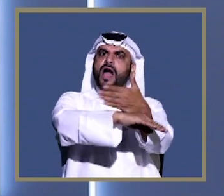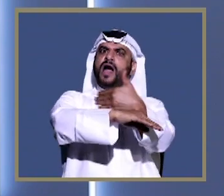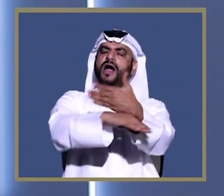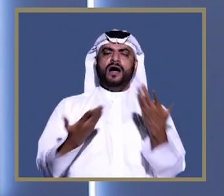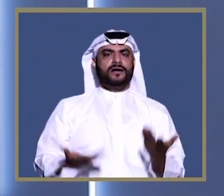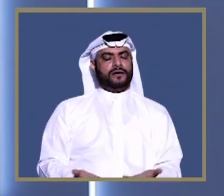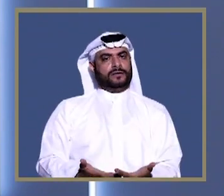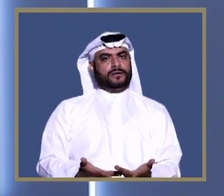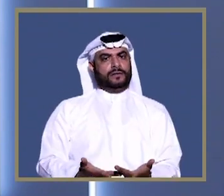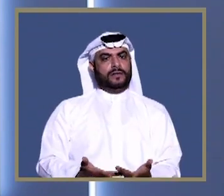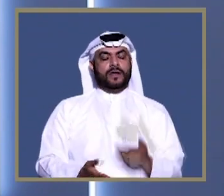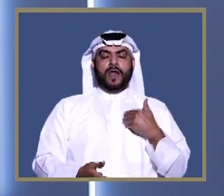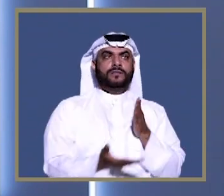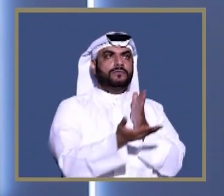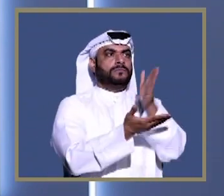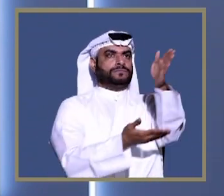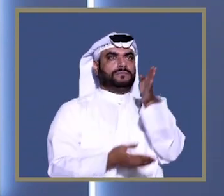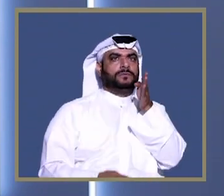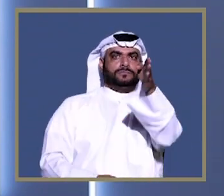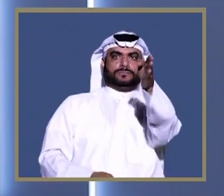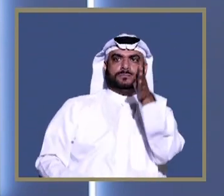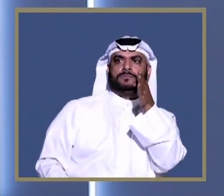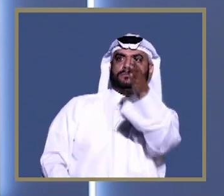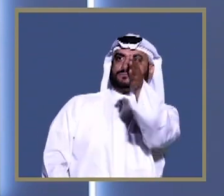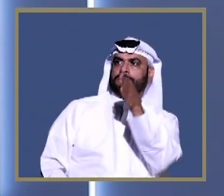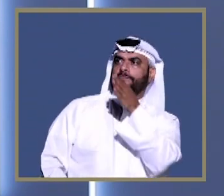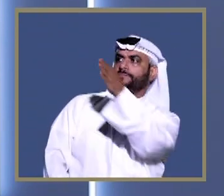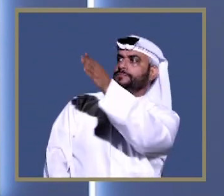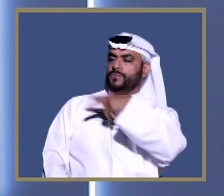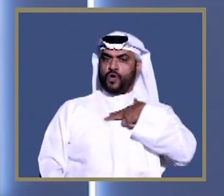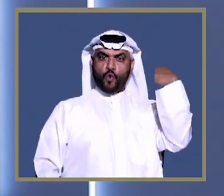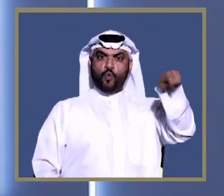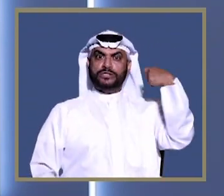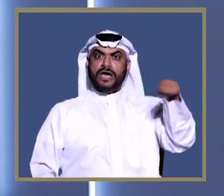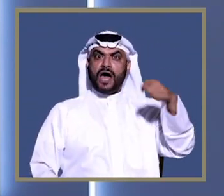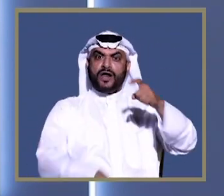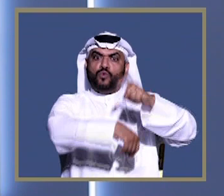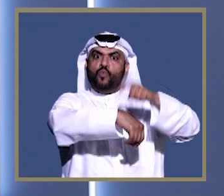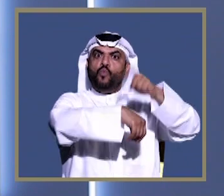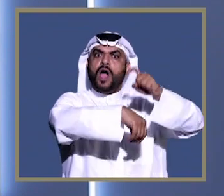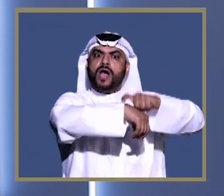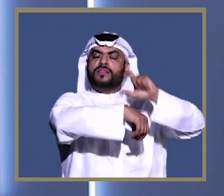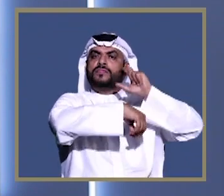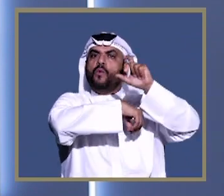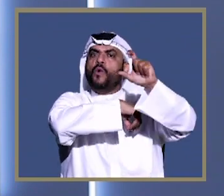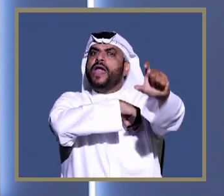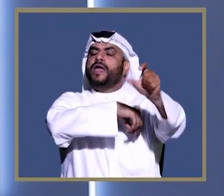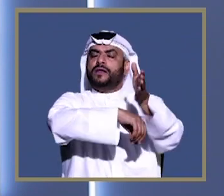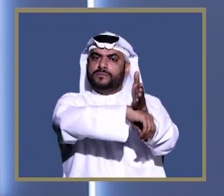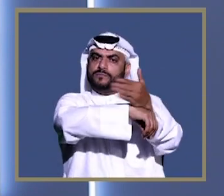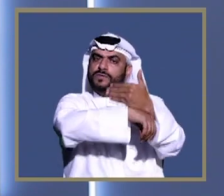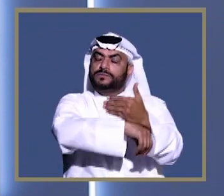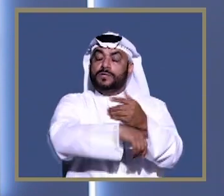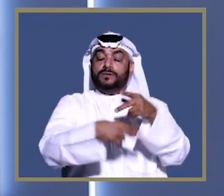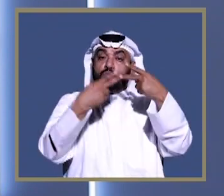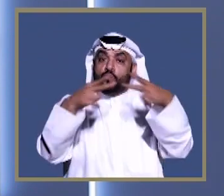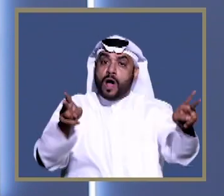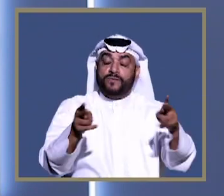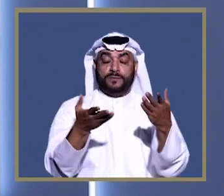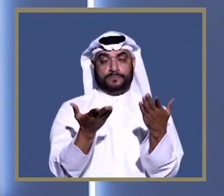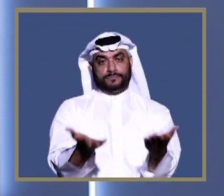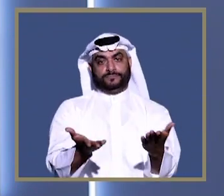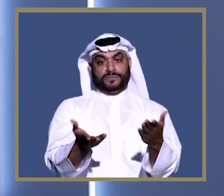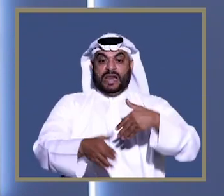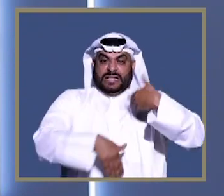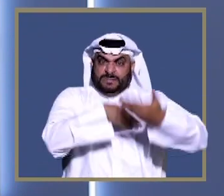أنجز أي مشروع لازم أفتر على مجموعة وزارات، وكل وزارة تأخذ وقت طويل على ما أنها تعطي